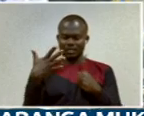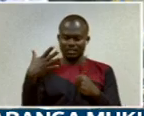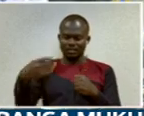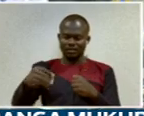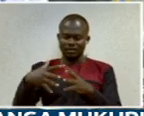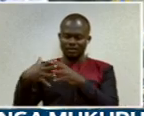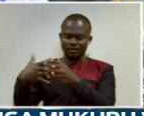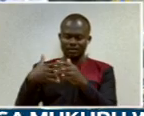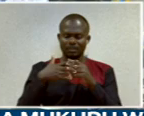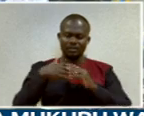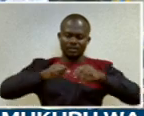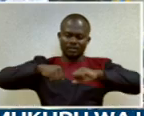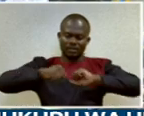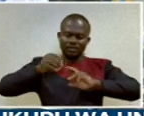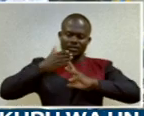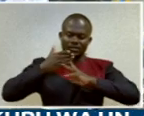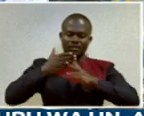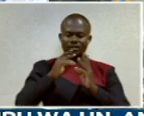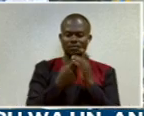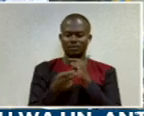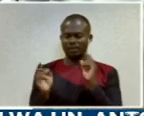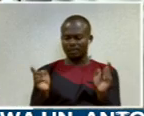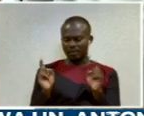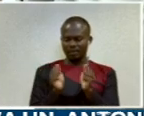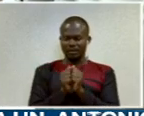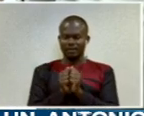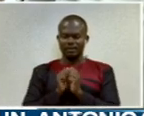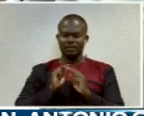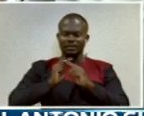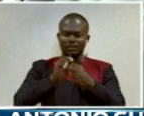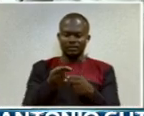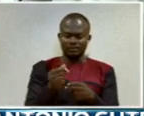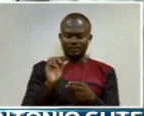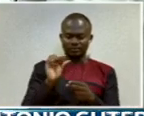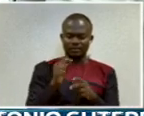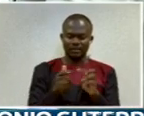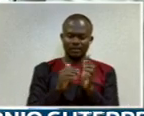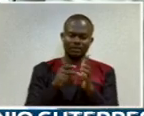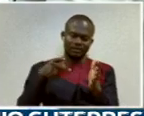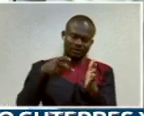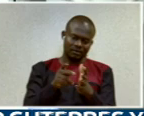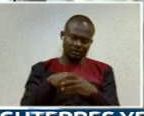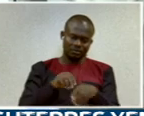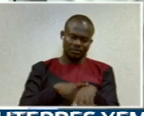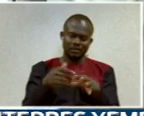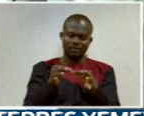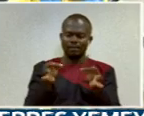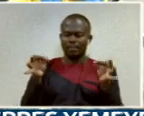Amerika zari zarumvikanyweho hagati y'impande zombi nk'inguzanyo ihendutse kandi zishyurwa mu gihe